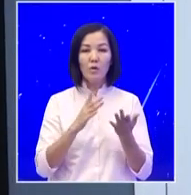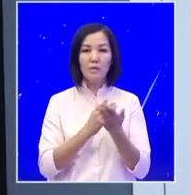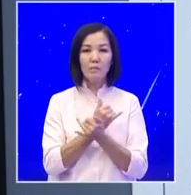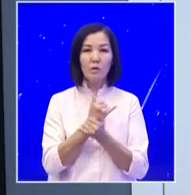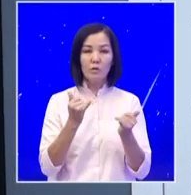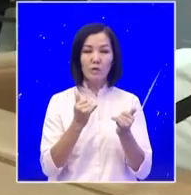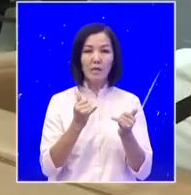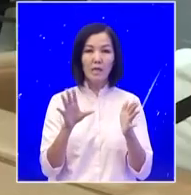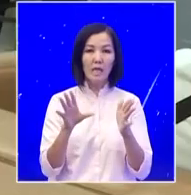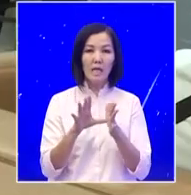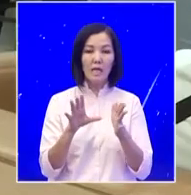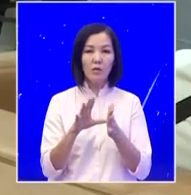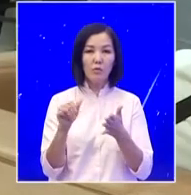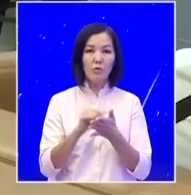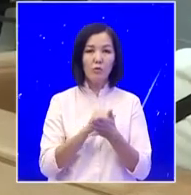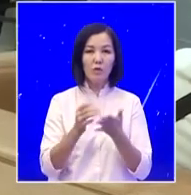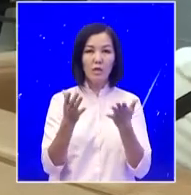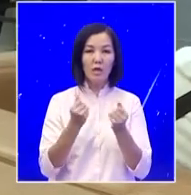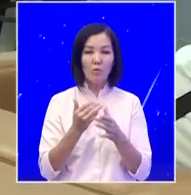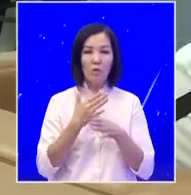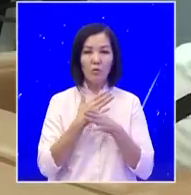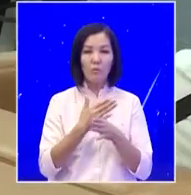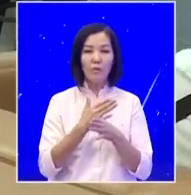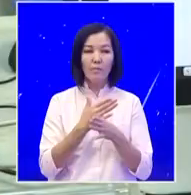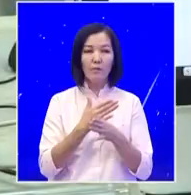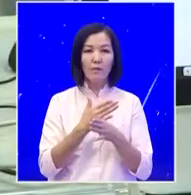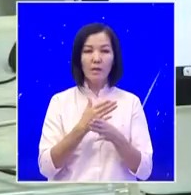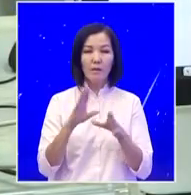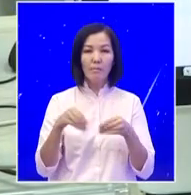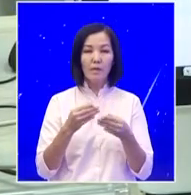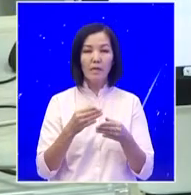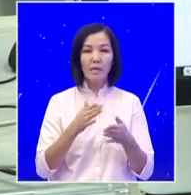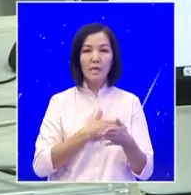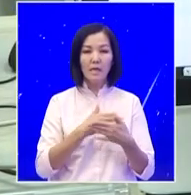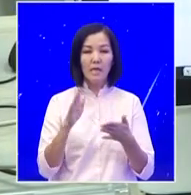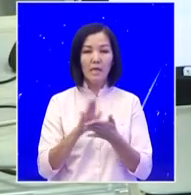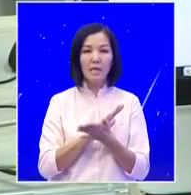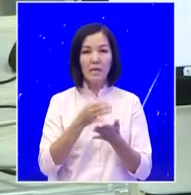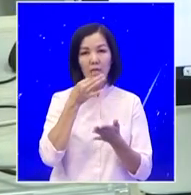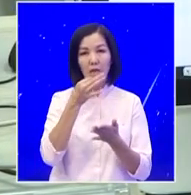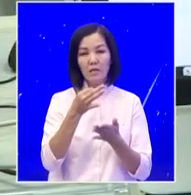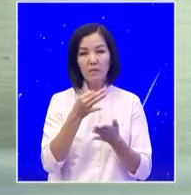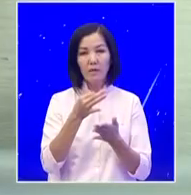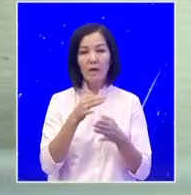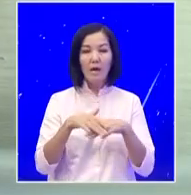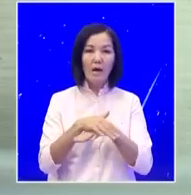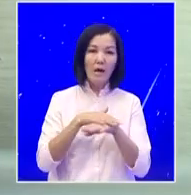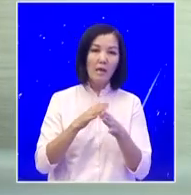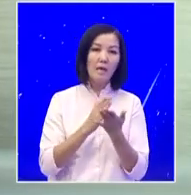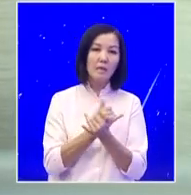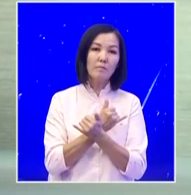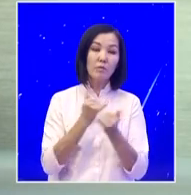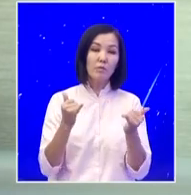Тұрғындарға электронды құжаттарды алуға жәрдемдесіп, кеңес береді. Ерікті орталыққа тәжірибе жинақтаумен қатар халыққа қызмет